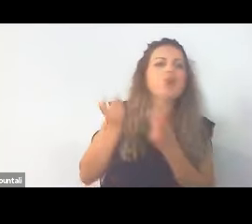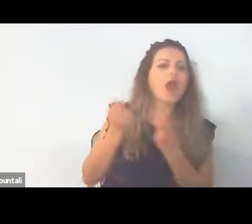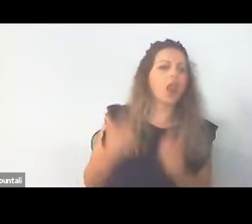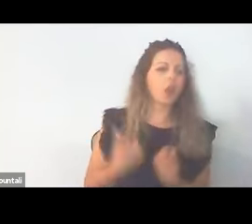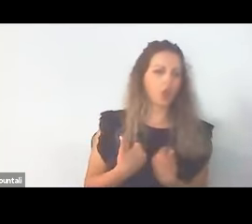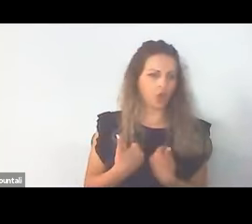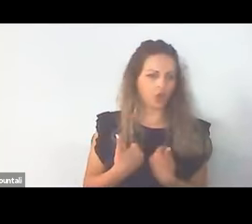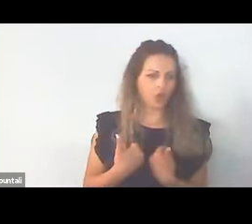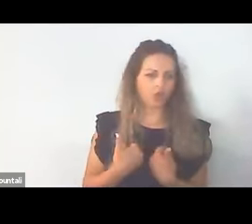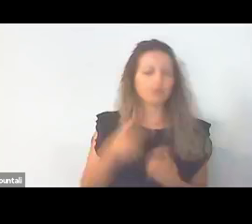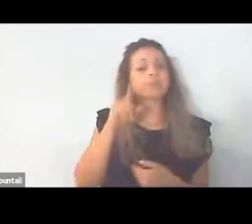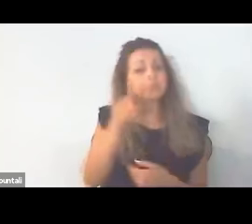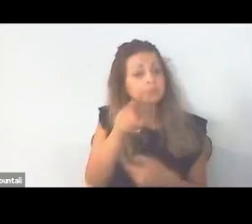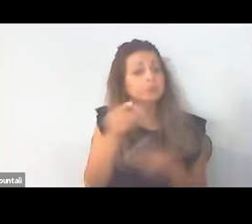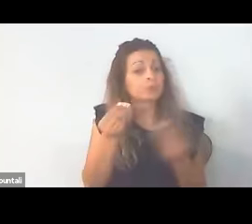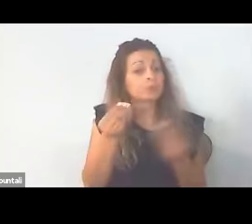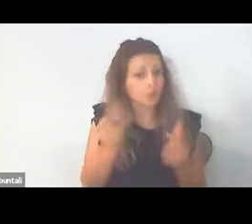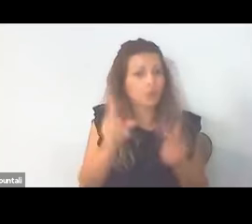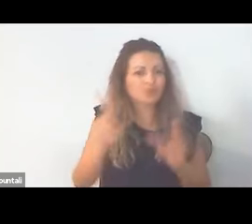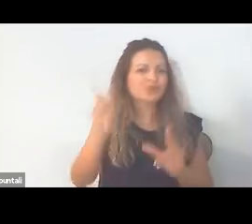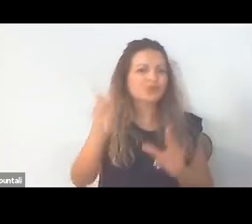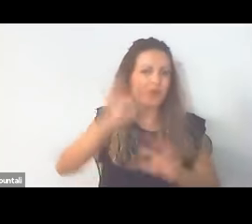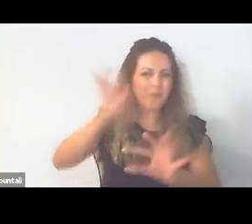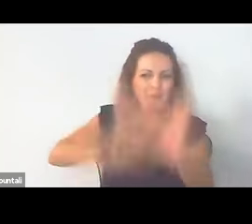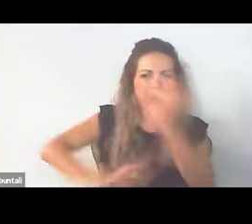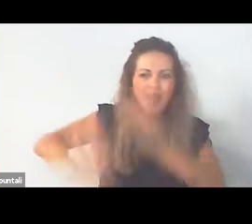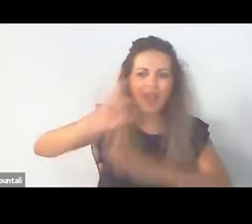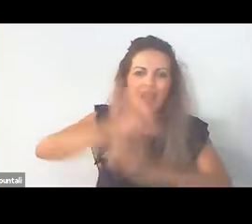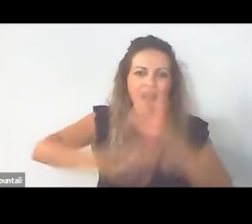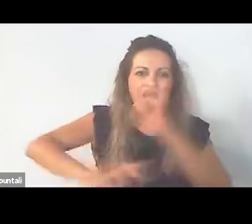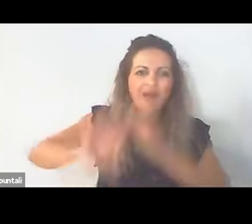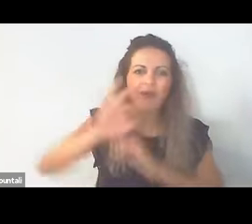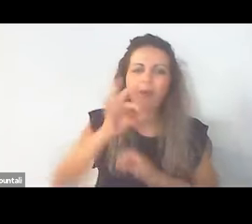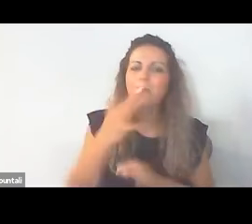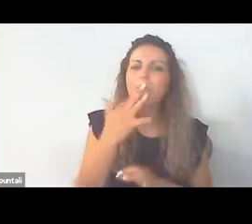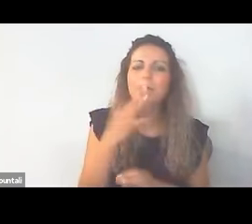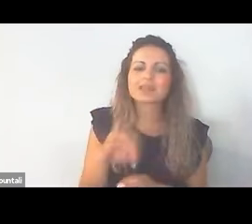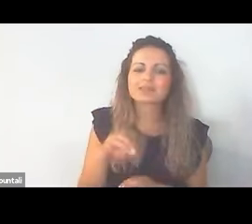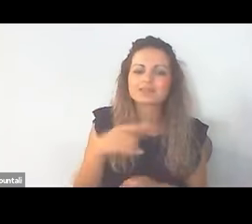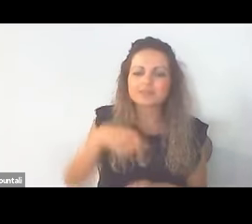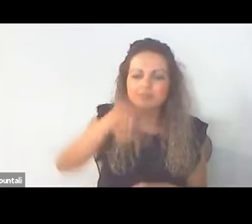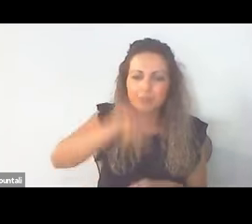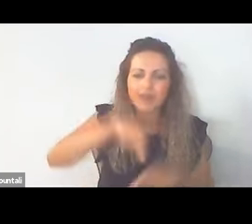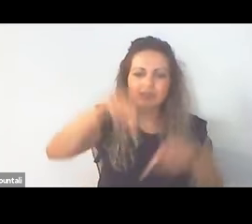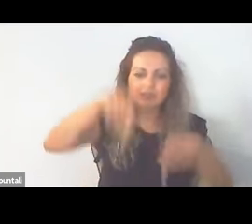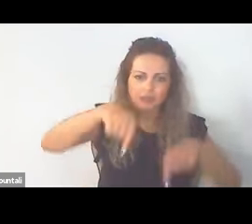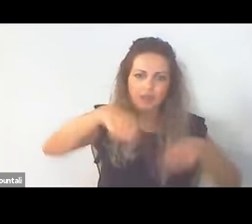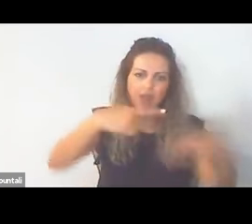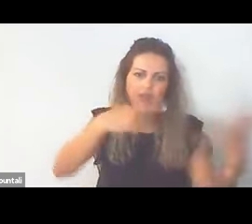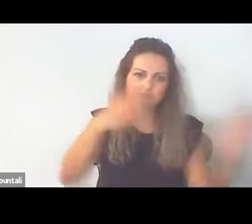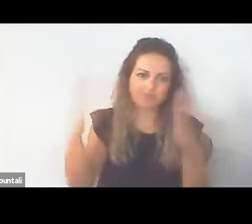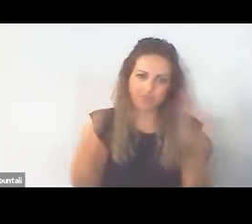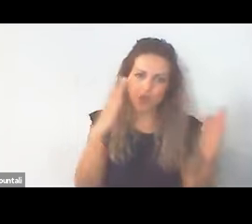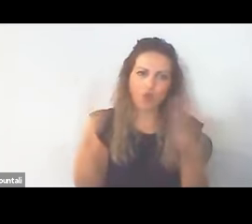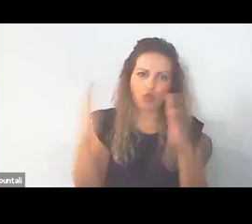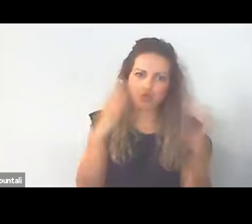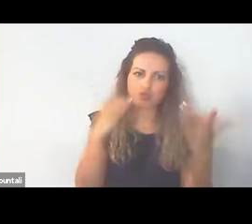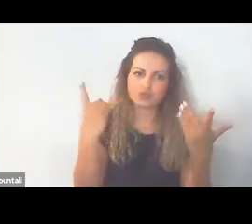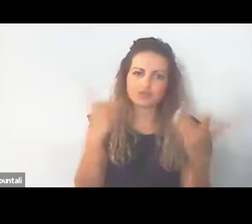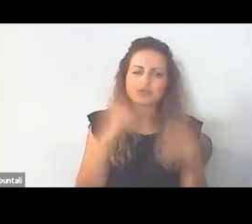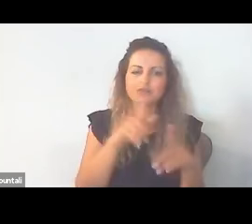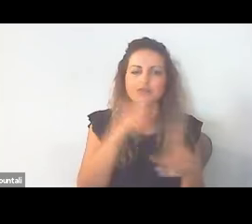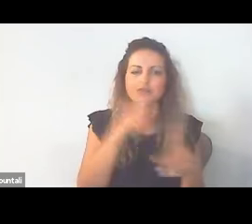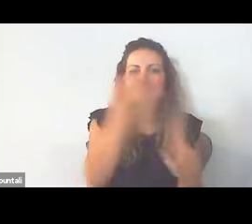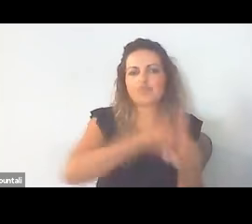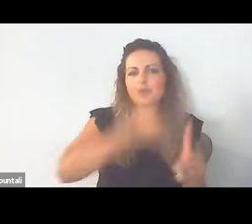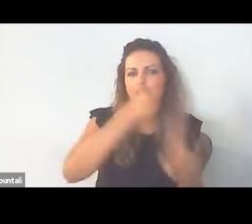τρόπο περιέγραψε ακριβώς την ορμή που λαμβάνει σήμερα το ευρύτερο φεμινιστικό κίνημα και